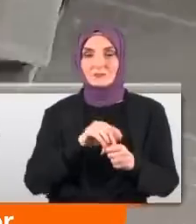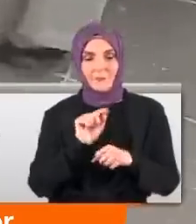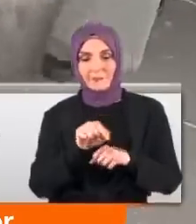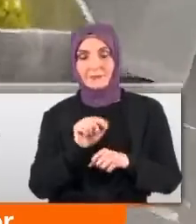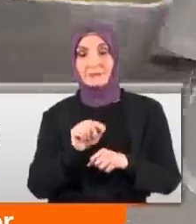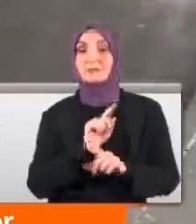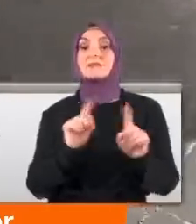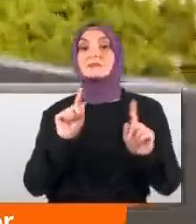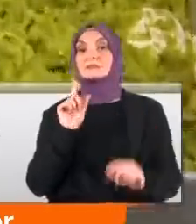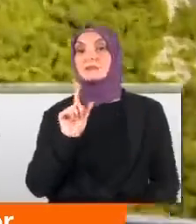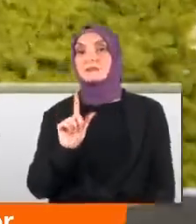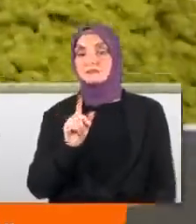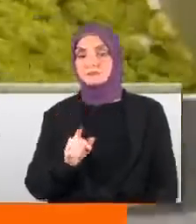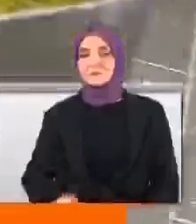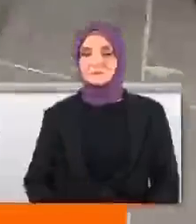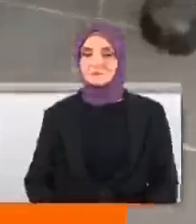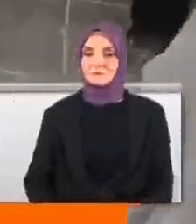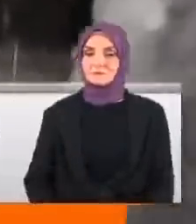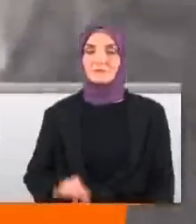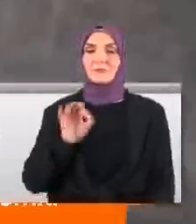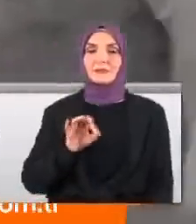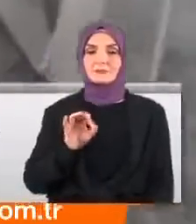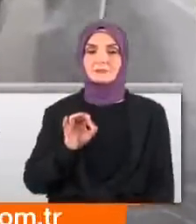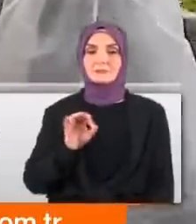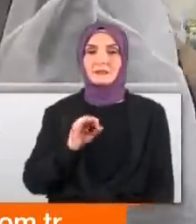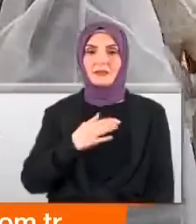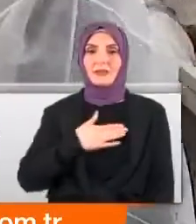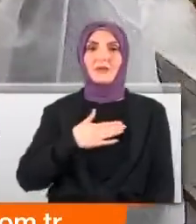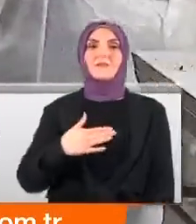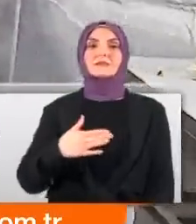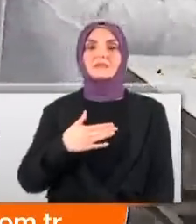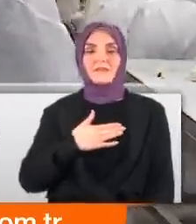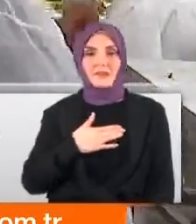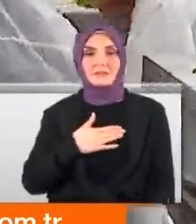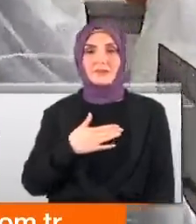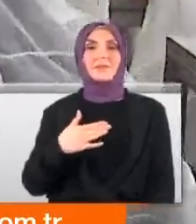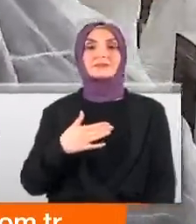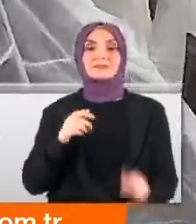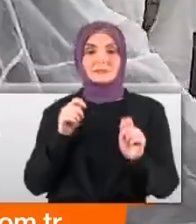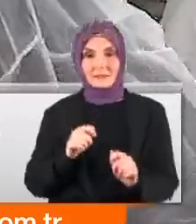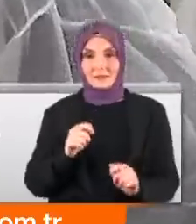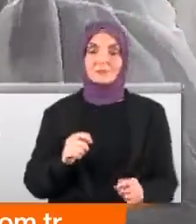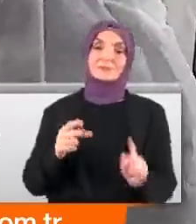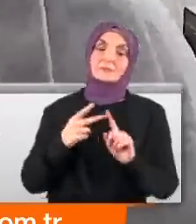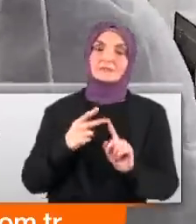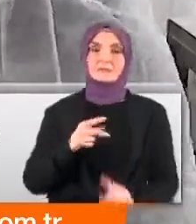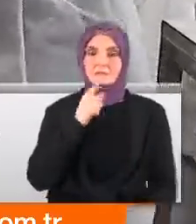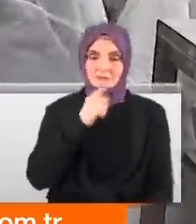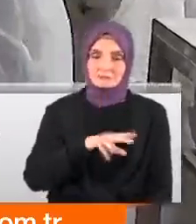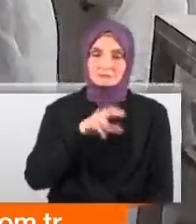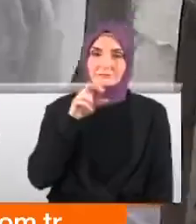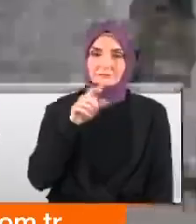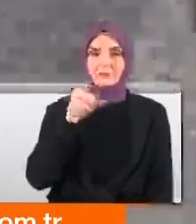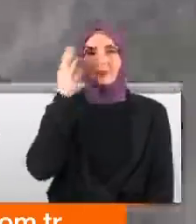Koklamak tatmanın yarısıdır dedim. Şimdi nefes al, yere ver. Ver yere, şimdi nefes al. Gördünüz mü?